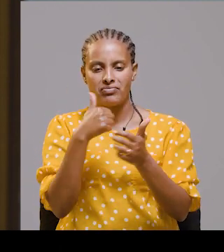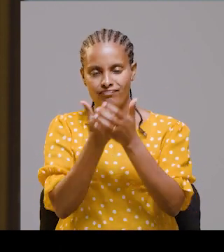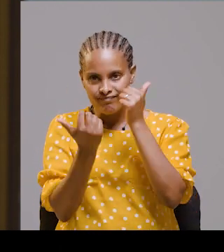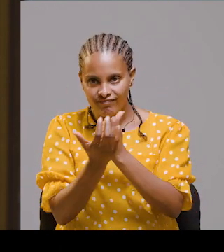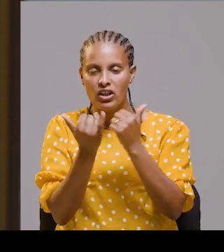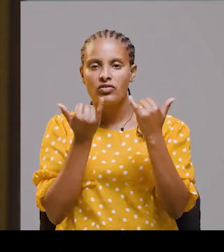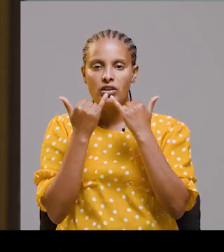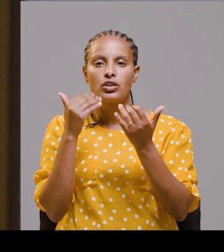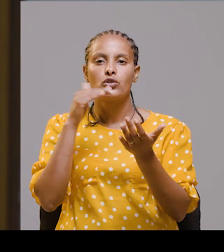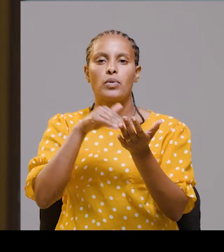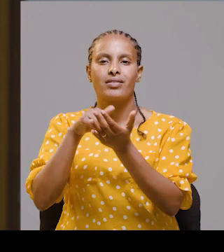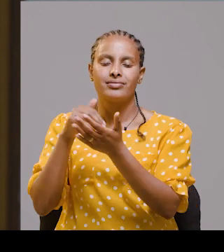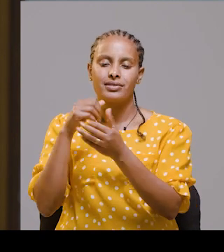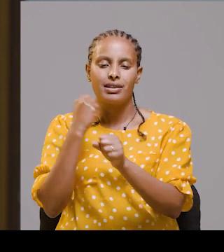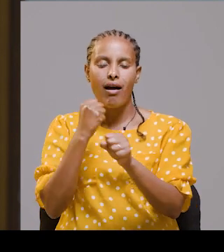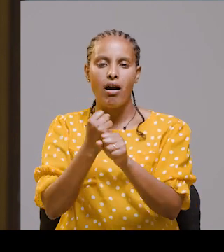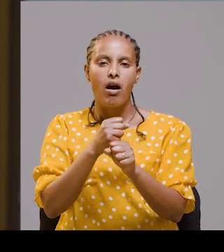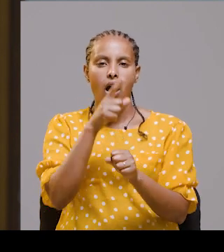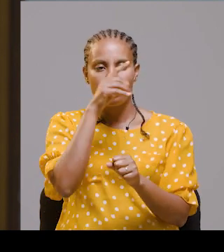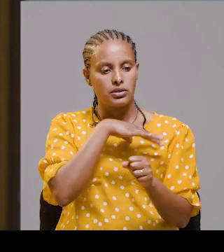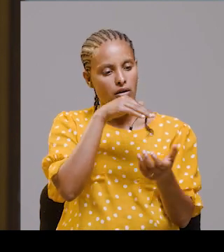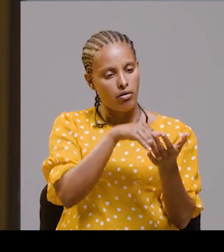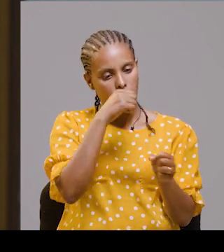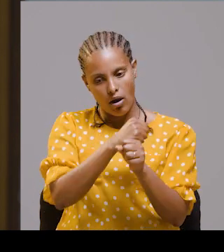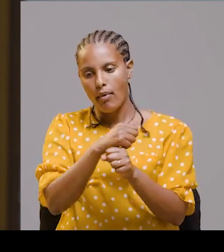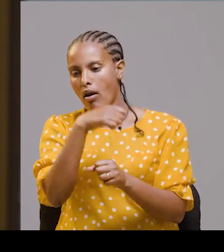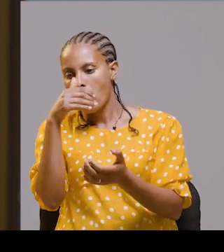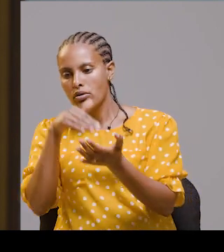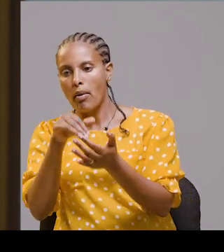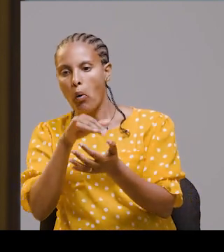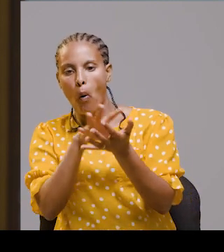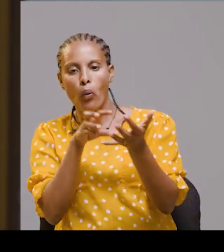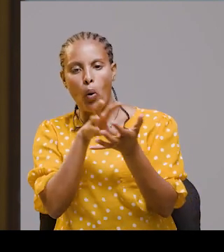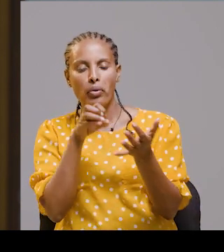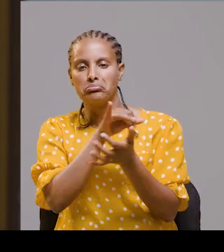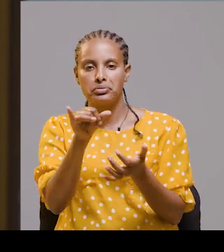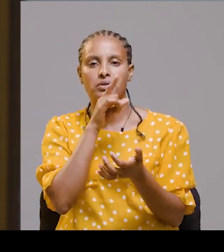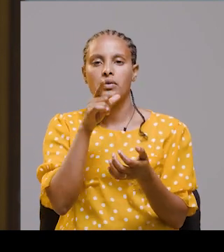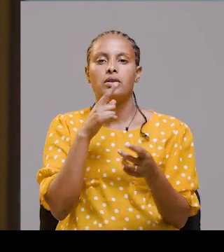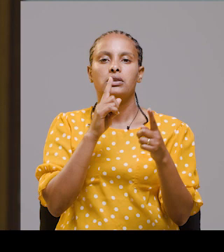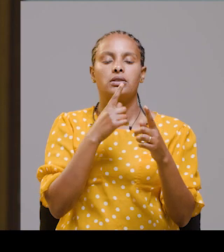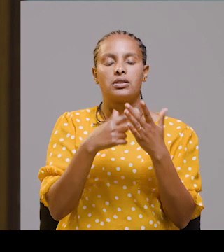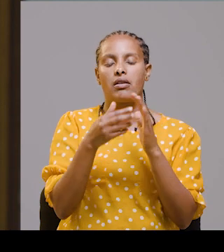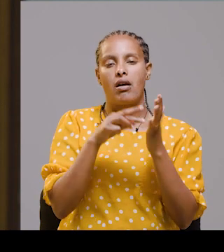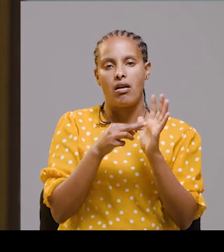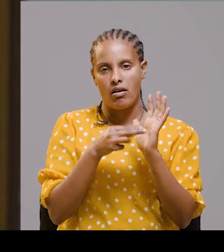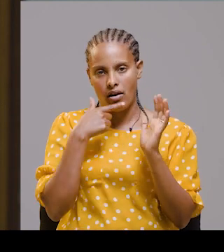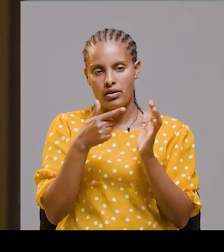ስለዚህ ዱፕሊኬሽን ኦፍ ኤፈርት ይኖራል። አንድ የሚሰራውን ድጋሚ ሌላው ይሰራዋል፣ እዚህ ጋር ያለውን እዛ ጋር ይሰራዋል፣ እንደዛ እያለ ማለት